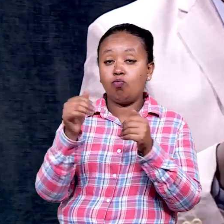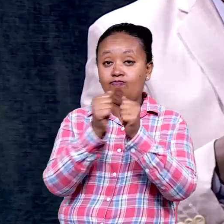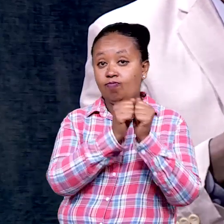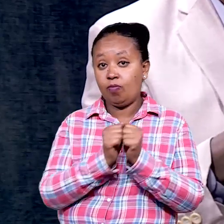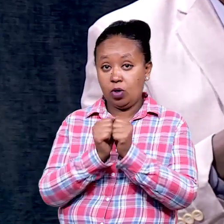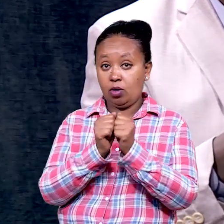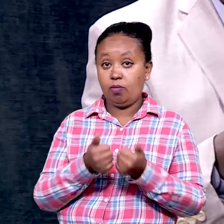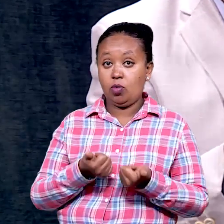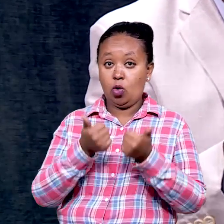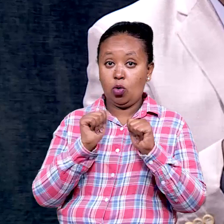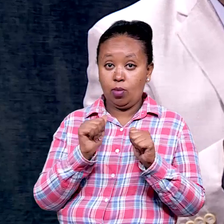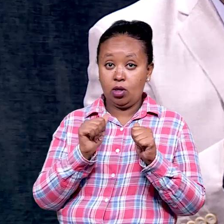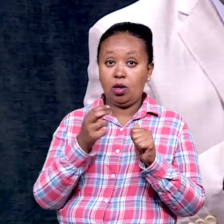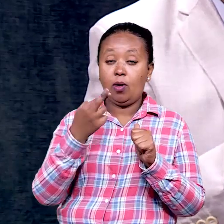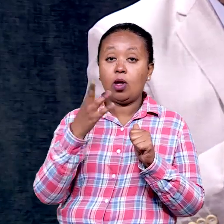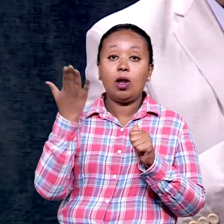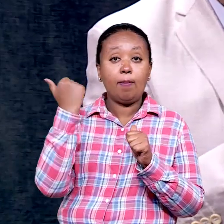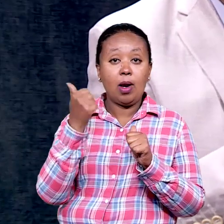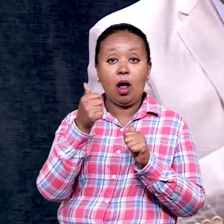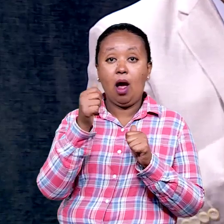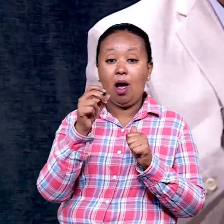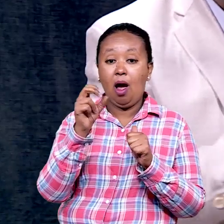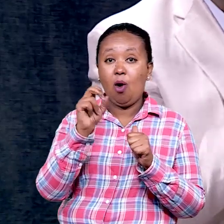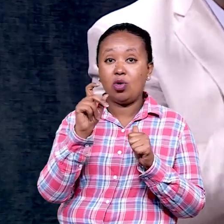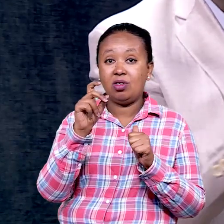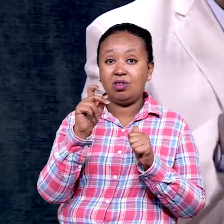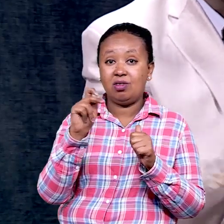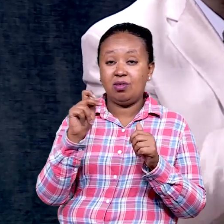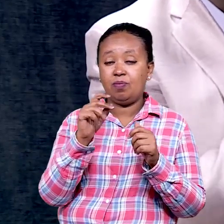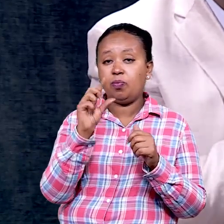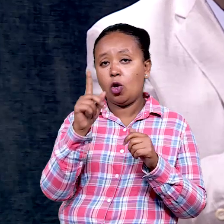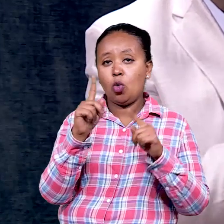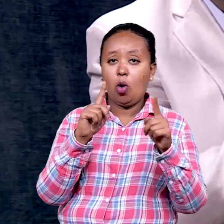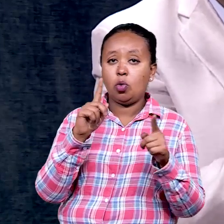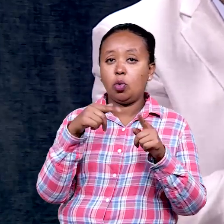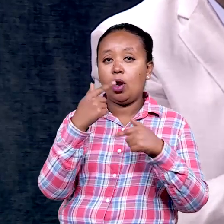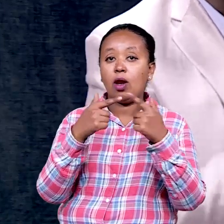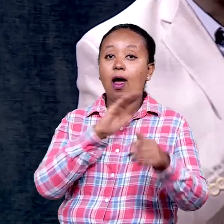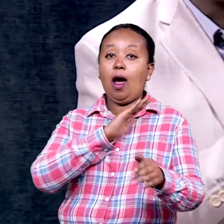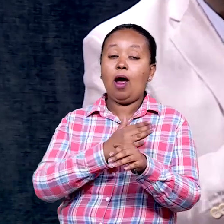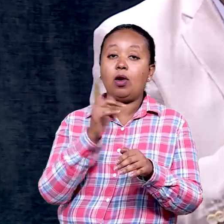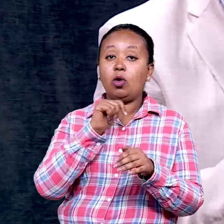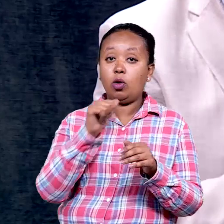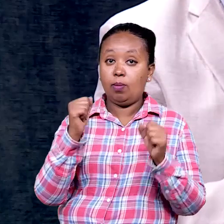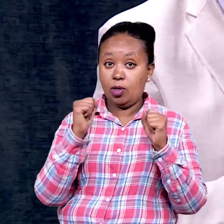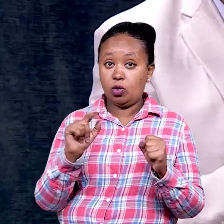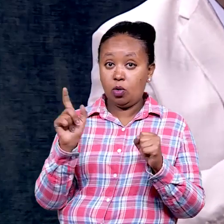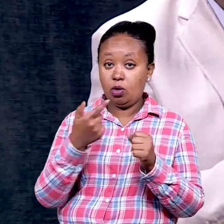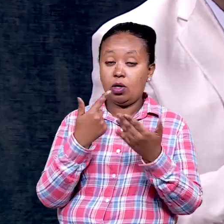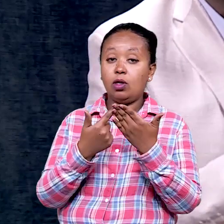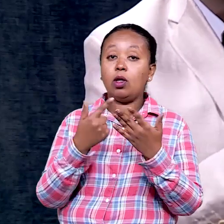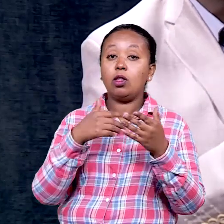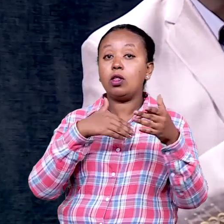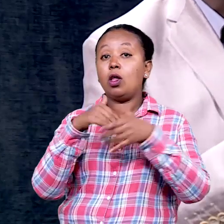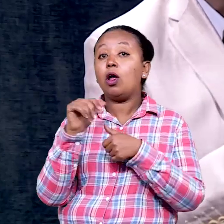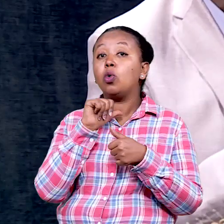አንድ ላይ የሚሰሩበት አውድ ስላልነበረ ወይም የነበረው አውድ እርስ በርስ እንትን የሚያደርጋቸው አንዱ አንዱ ጋር ሄዶ ኃይል እንዳይሆኑ የሚያስችል ስለነበር